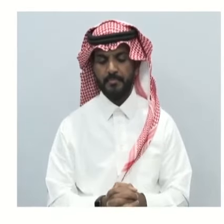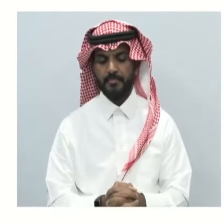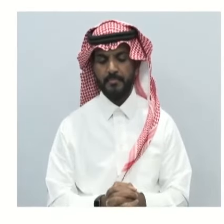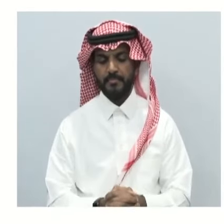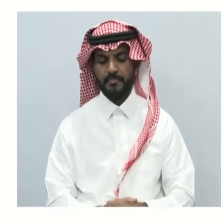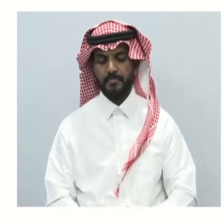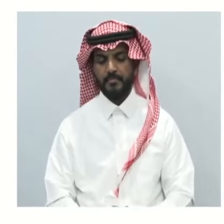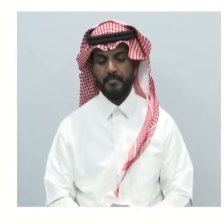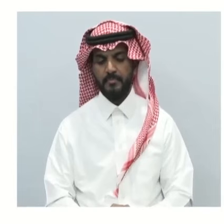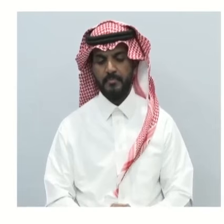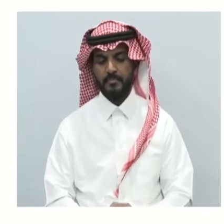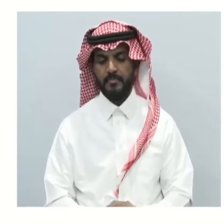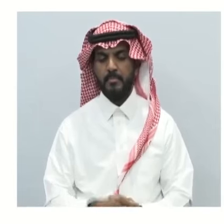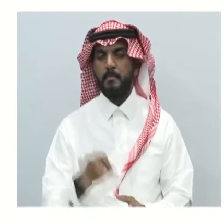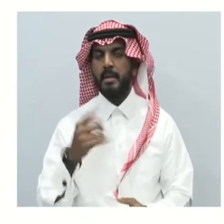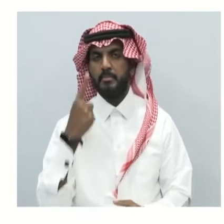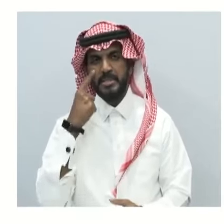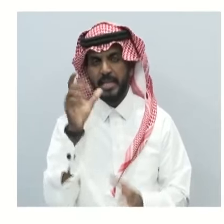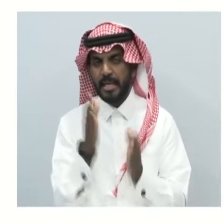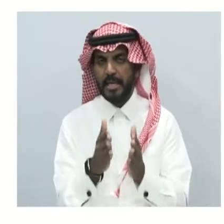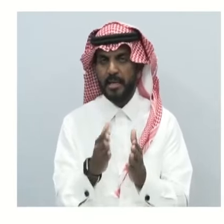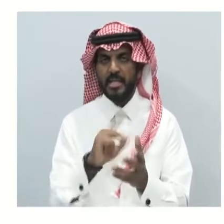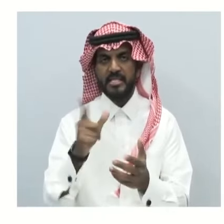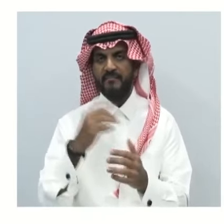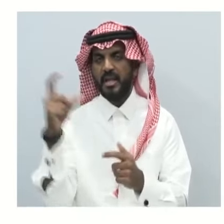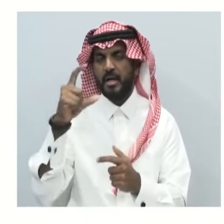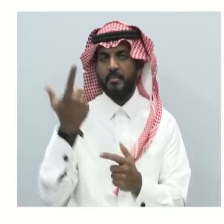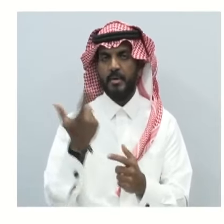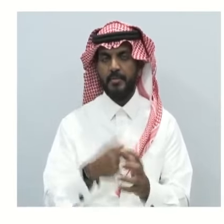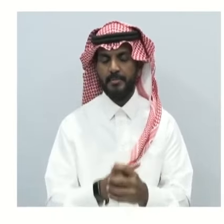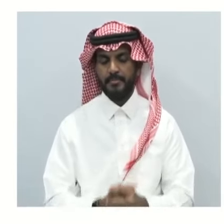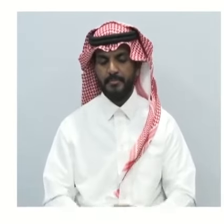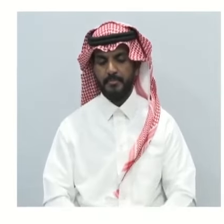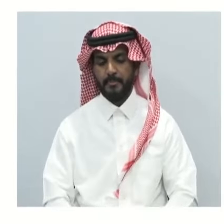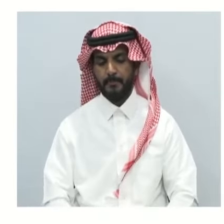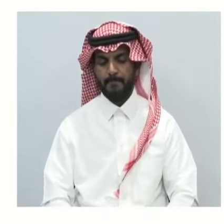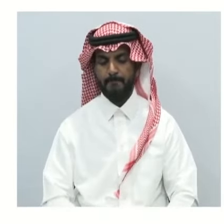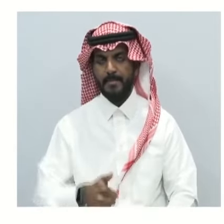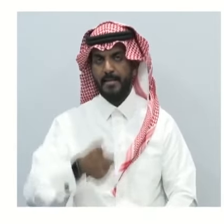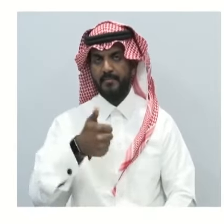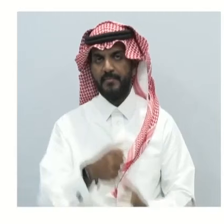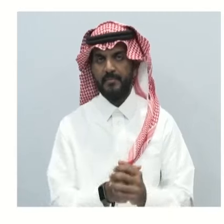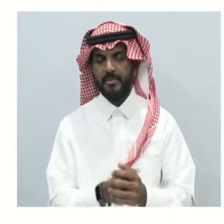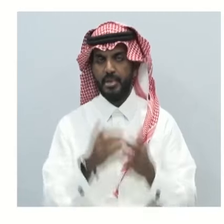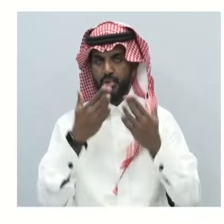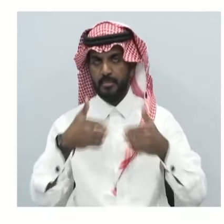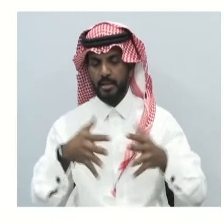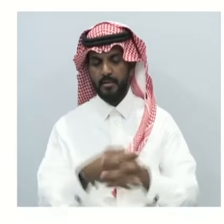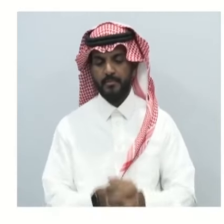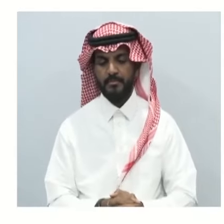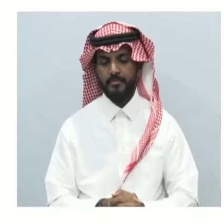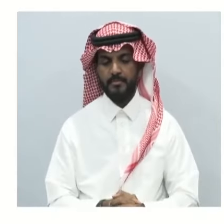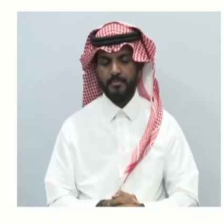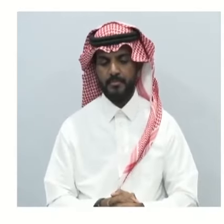وهناك معلم ليس من معالم سطح القمر الف الجبال